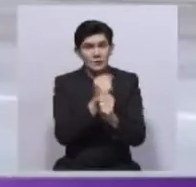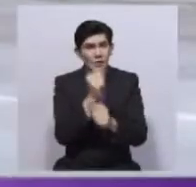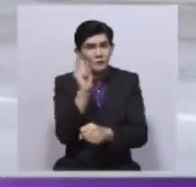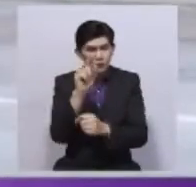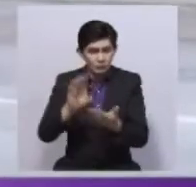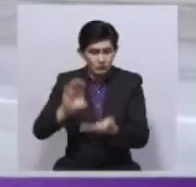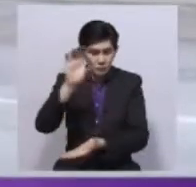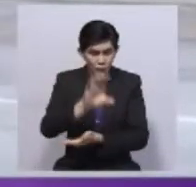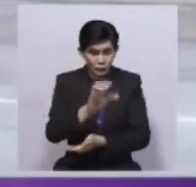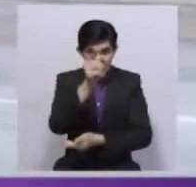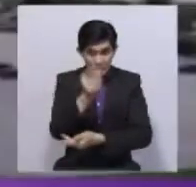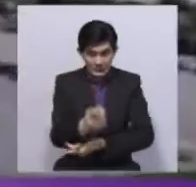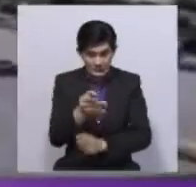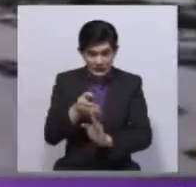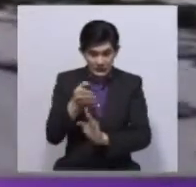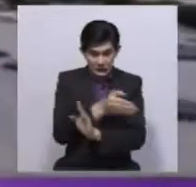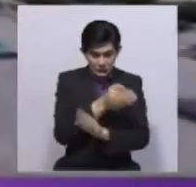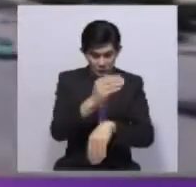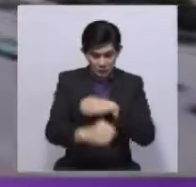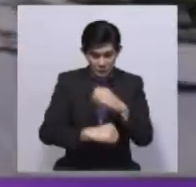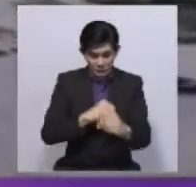การลงทุนจริงก่อนสิ้นปี